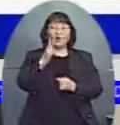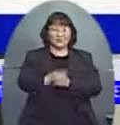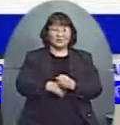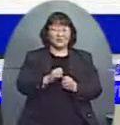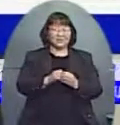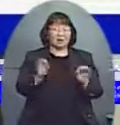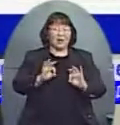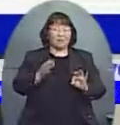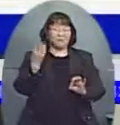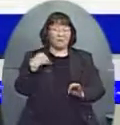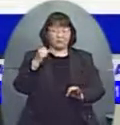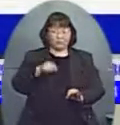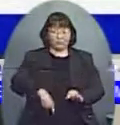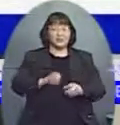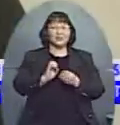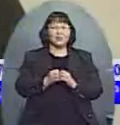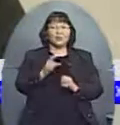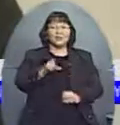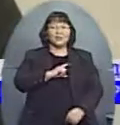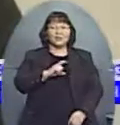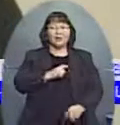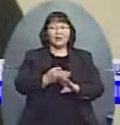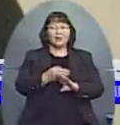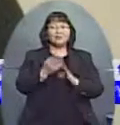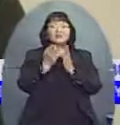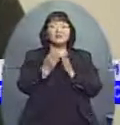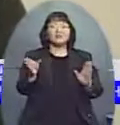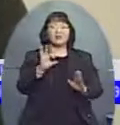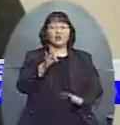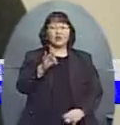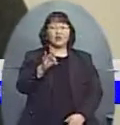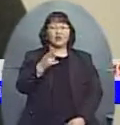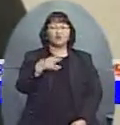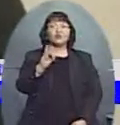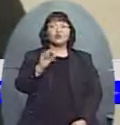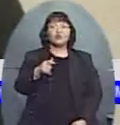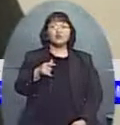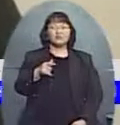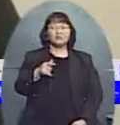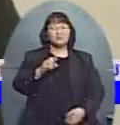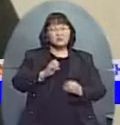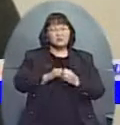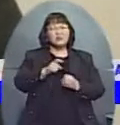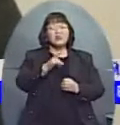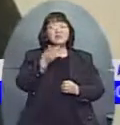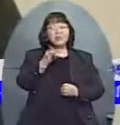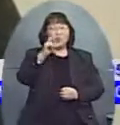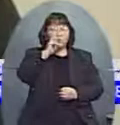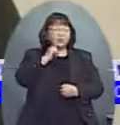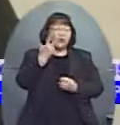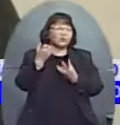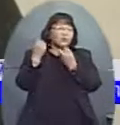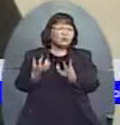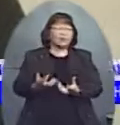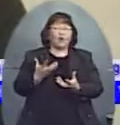Тэгээ энэ удаагийн энэ хүний эрхийн нээлт өдөр бол маш одоо удаан хүлээсэн байна. Олон ч хүмүүс одоо ханддаг юм байна. Олон ч хүмүүс